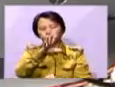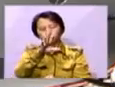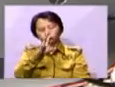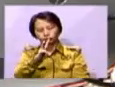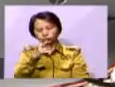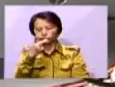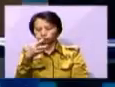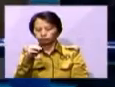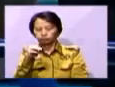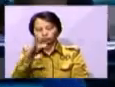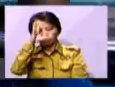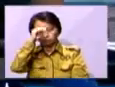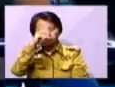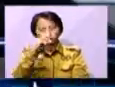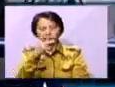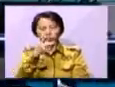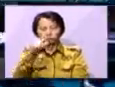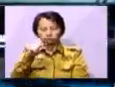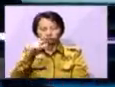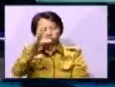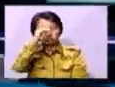lelaki.